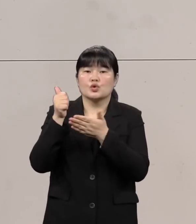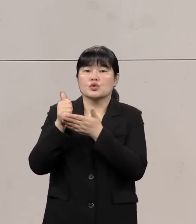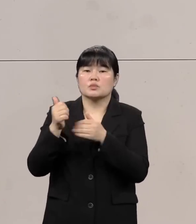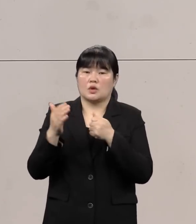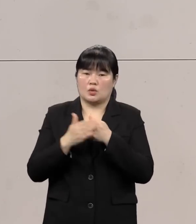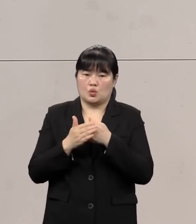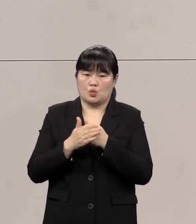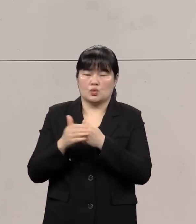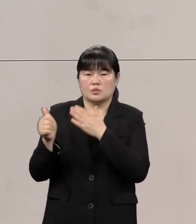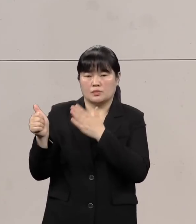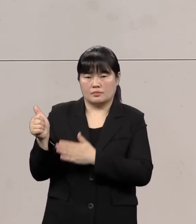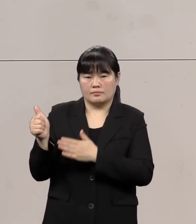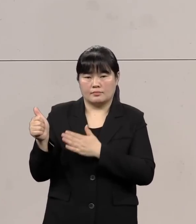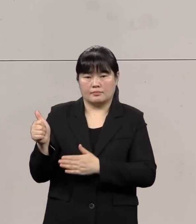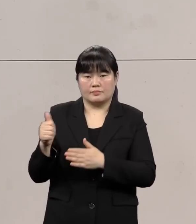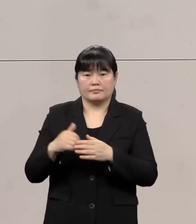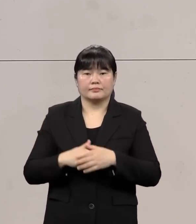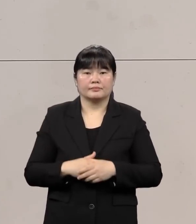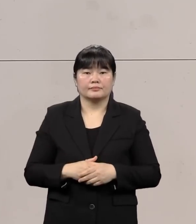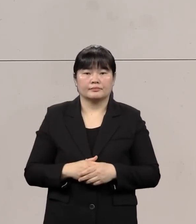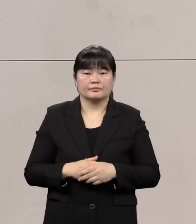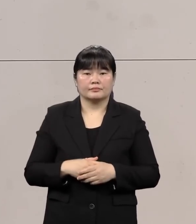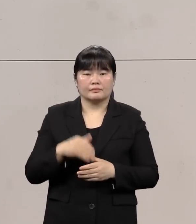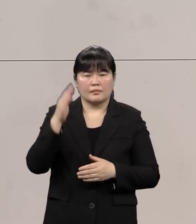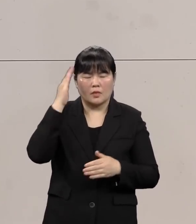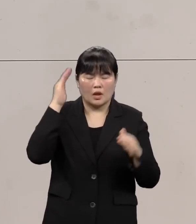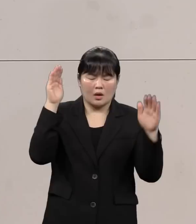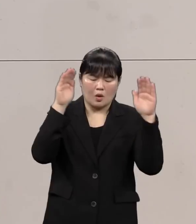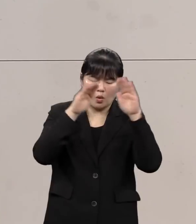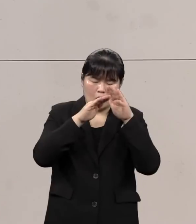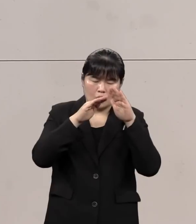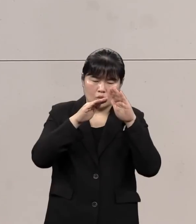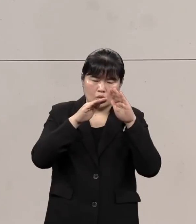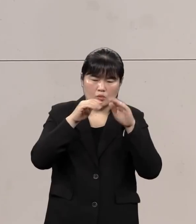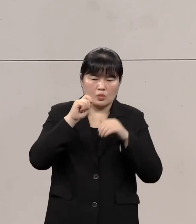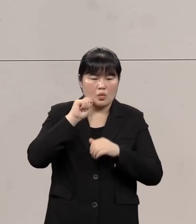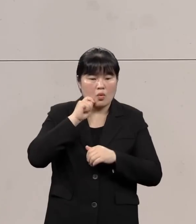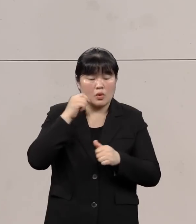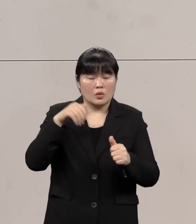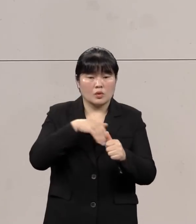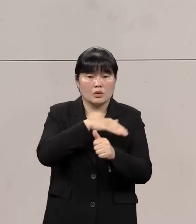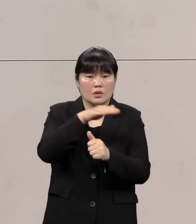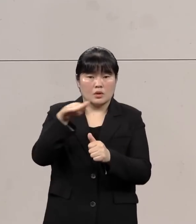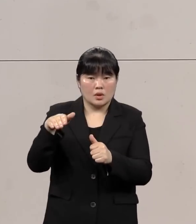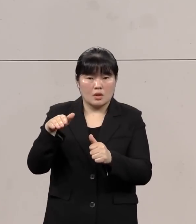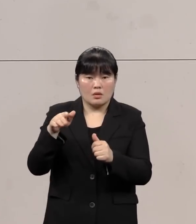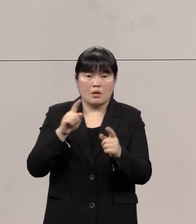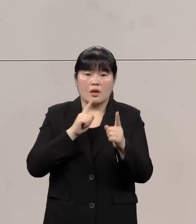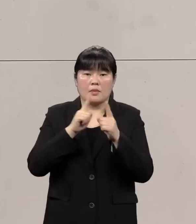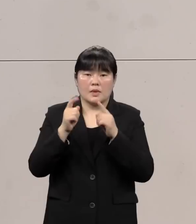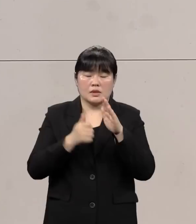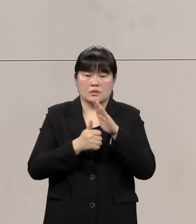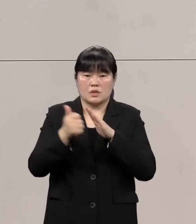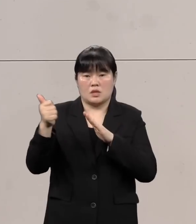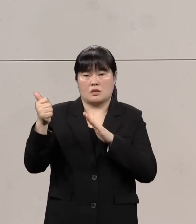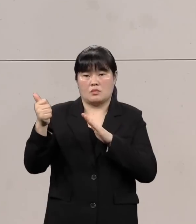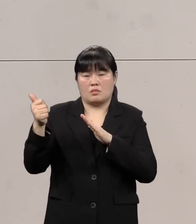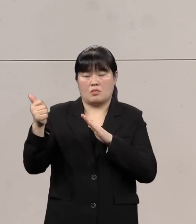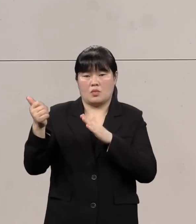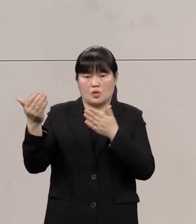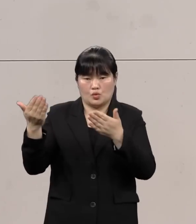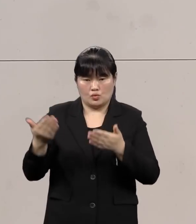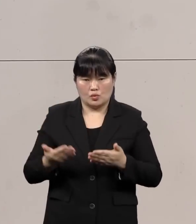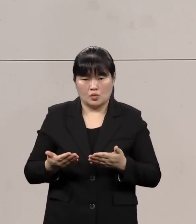도우심을 청합시다 어둡고 힘든 세상에 말씀이 희망의 선물로